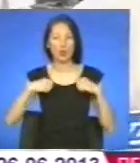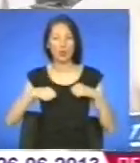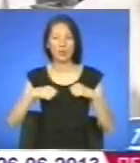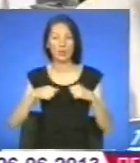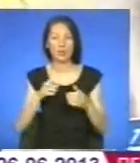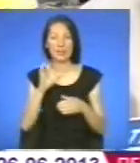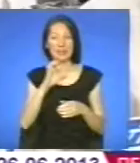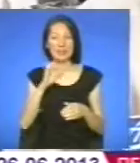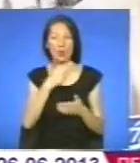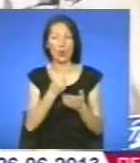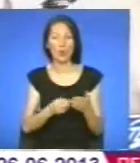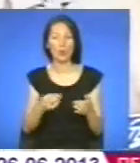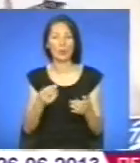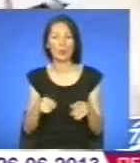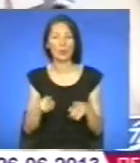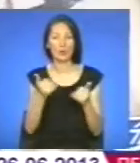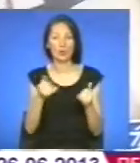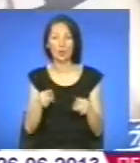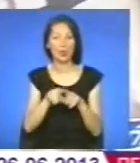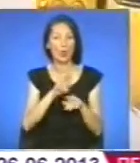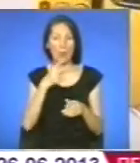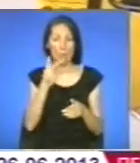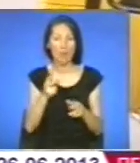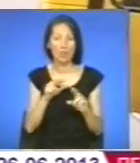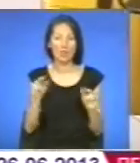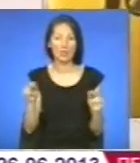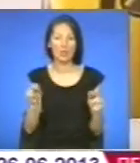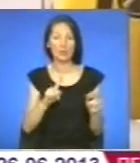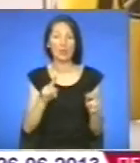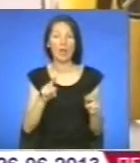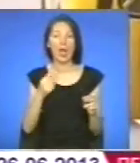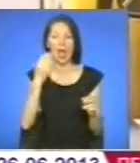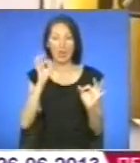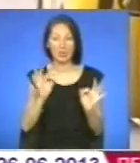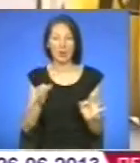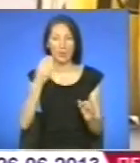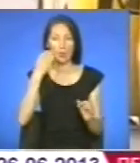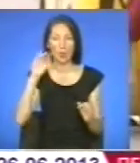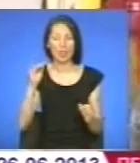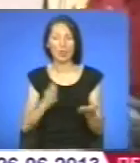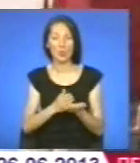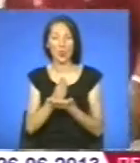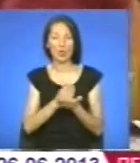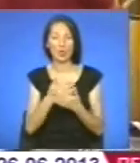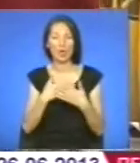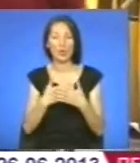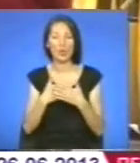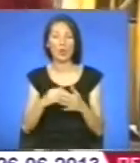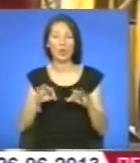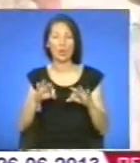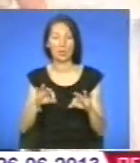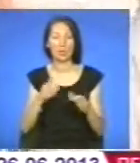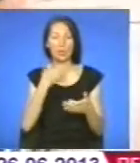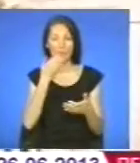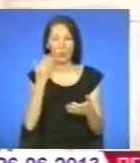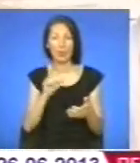Сьогодні ще такого поки що не бачили, на щастя. Чи справді поліпшилися послуги громадського транспорту, запитуємо тернополян.